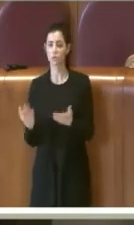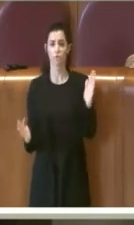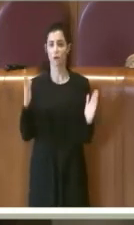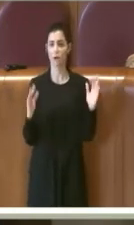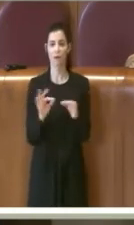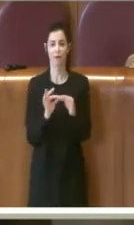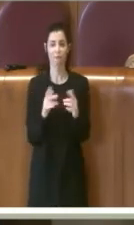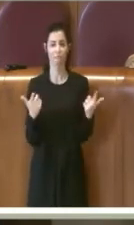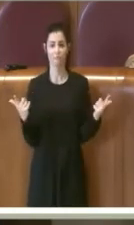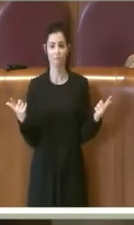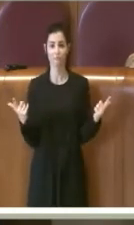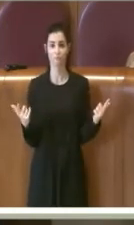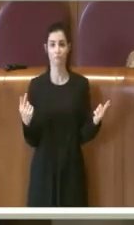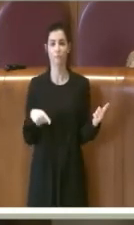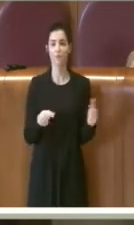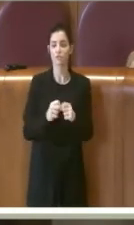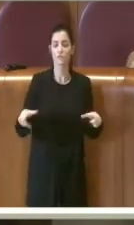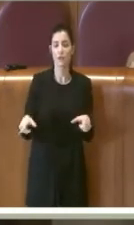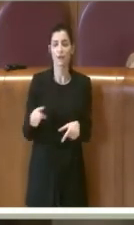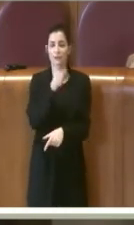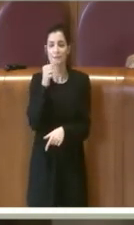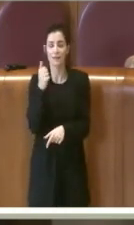reali possibilità e quello che poi ci chiede la città.